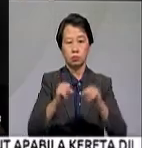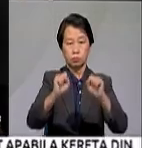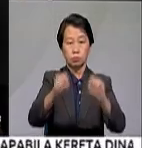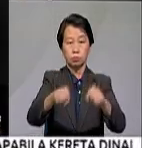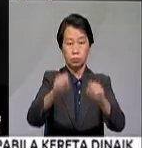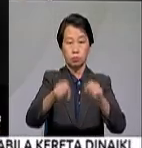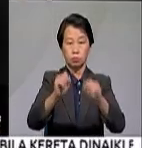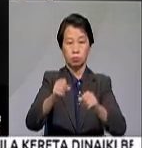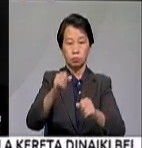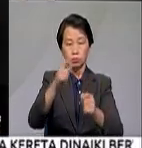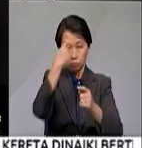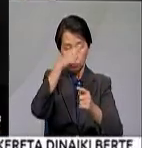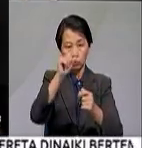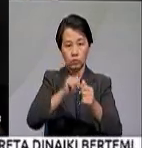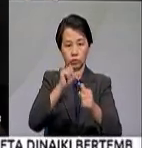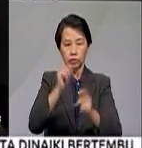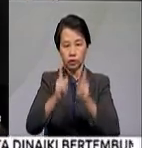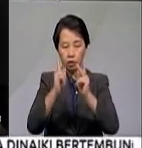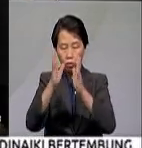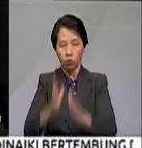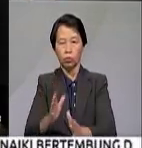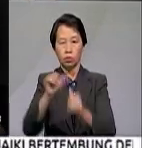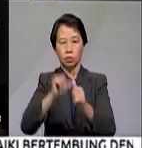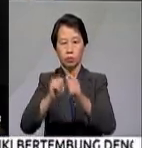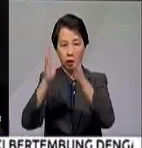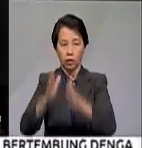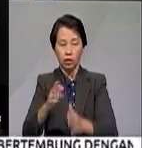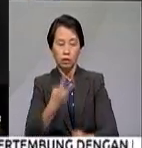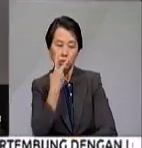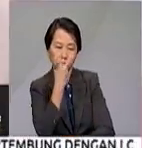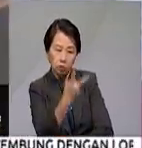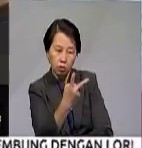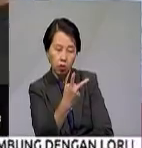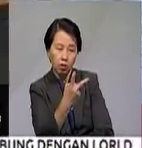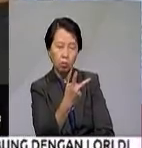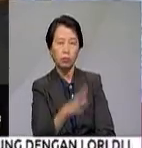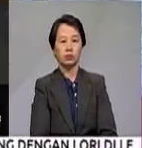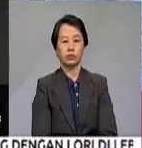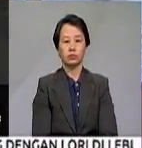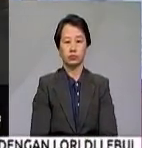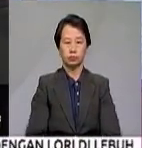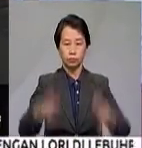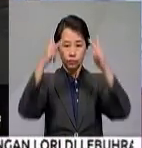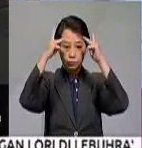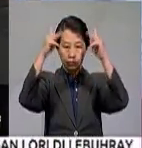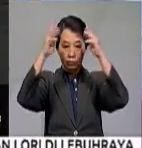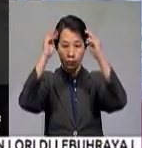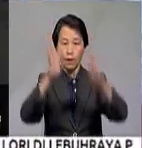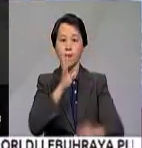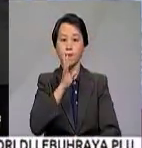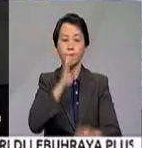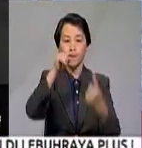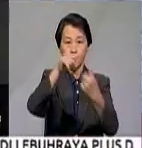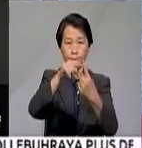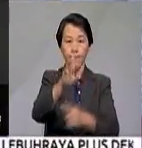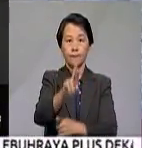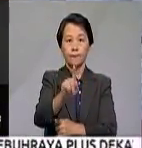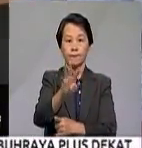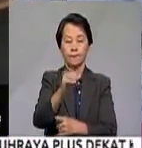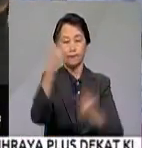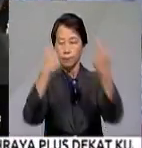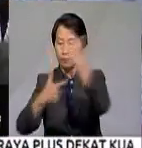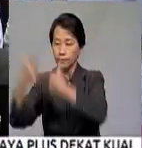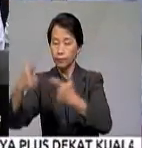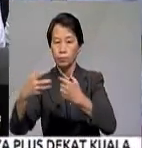available to everyone who wants to follow the meeting. Perdana Menteri menyatakannya kepada RTM ketika melawat